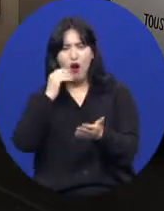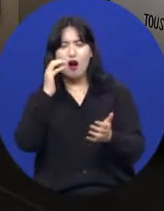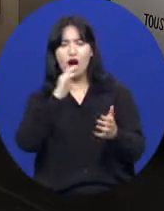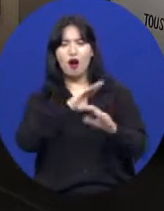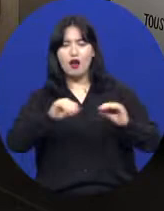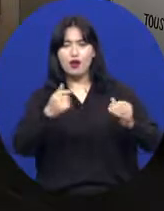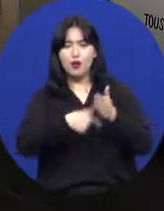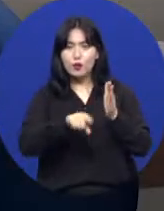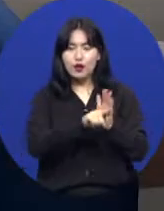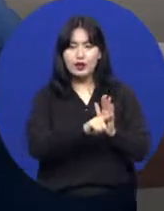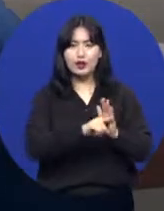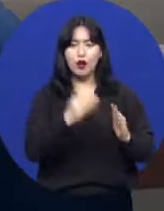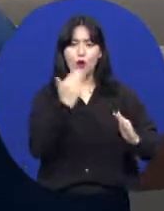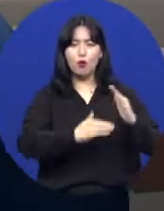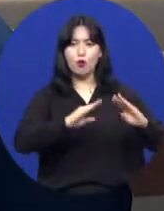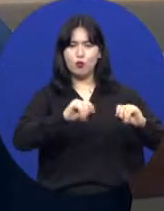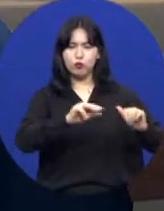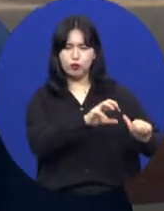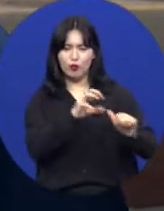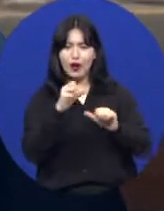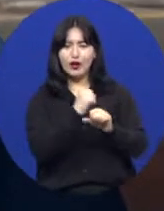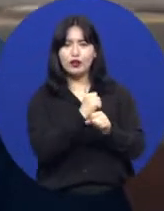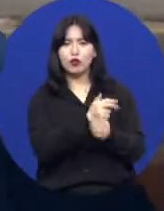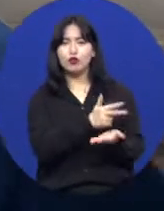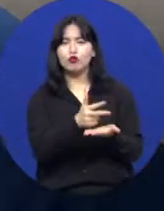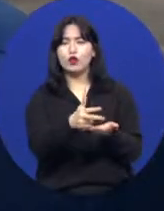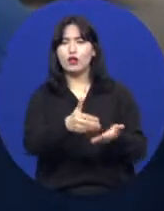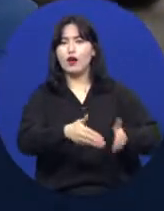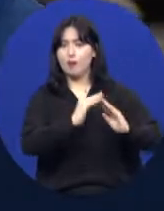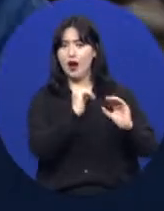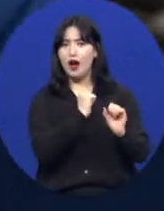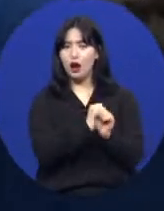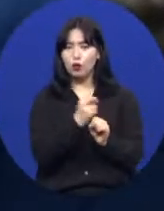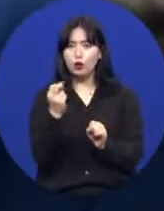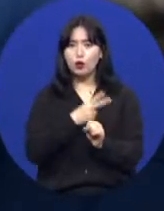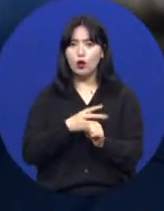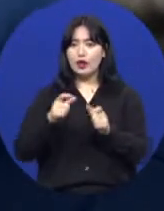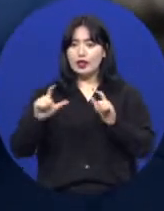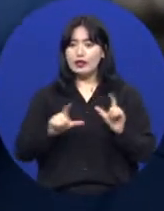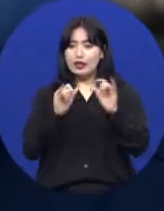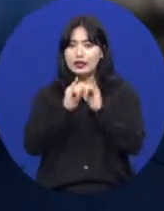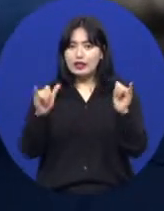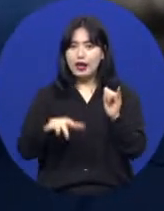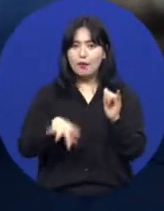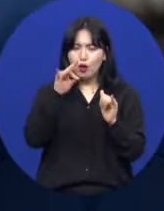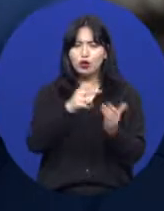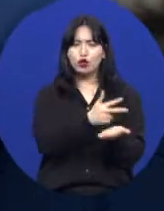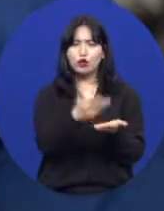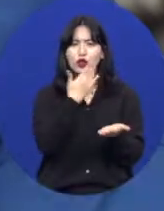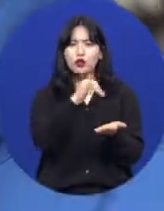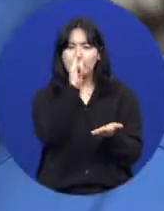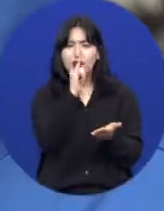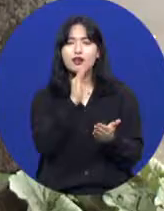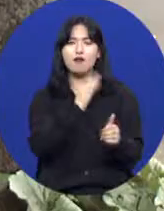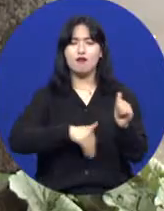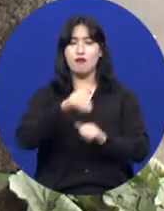위해 공공부지를 활용해 공영 주차장을 조성하고 거주자 우선 주차 제도를 현실화하겠다고